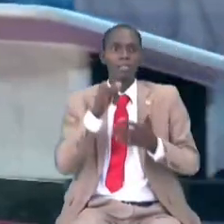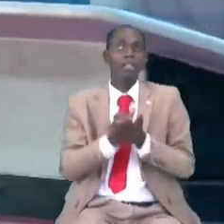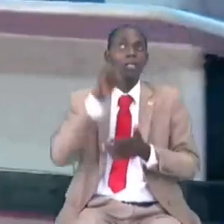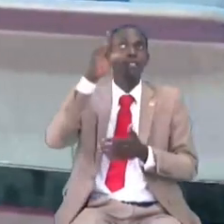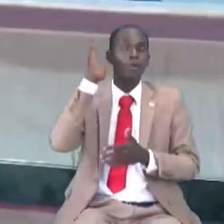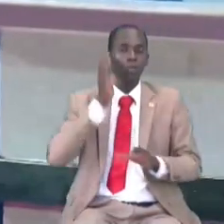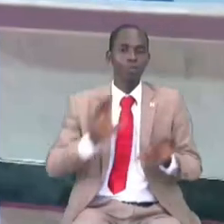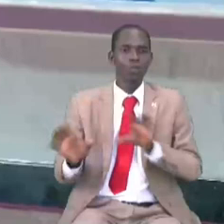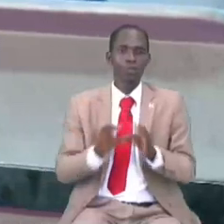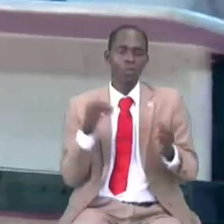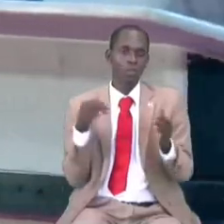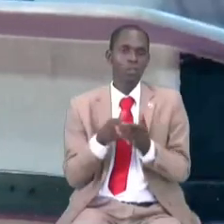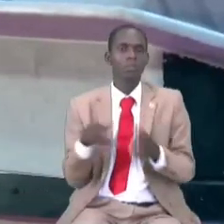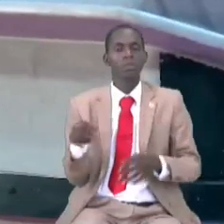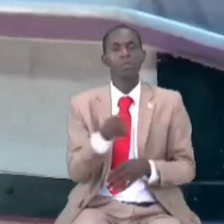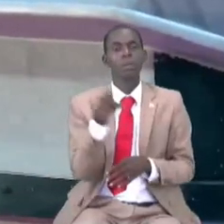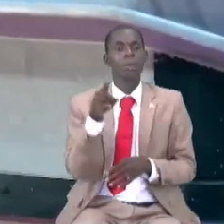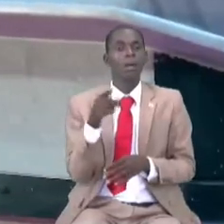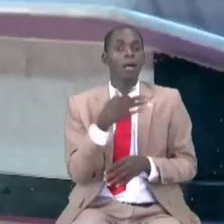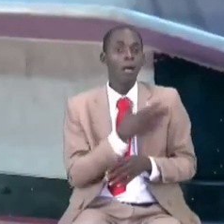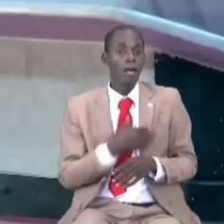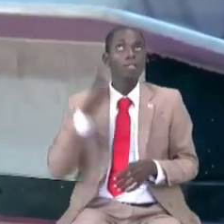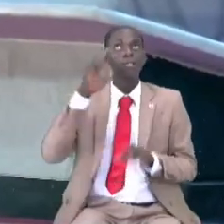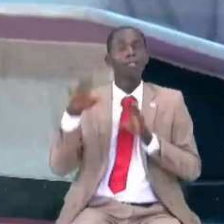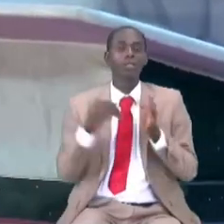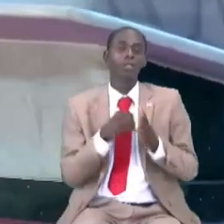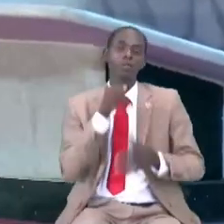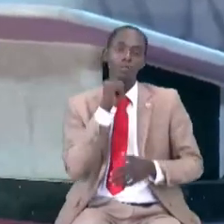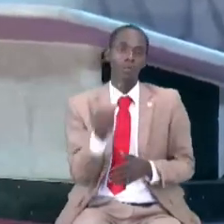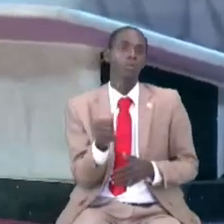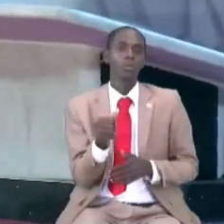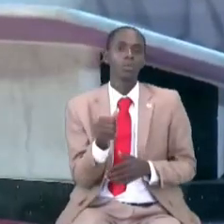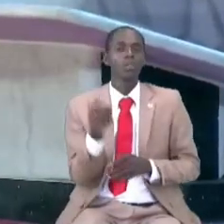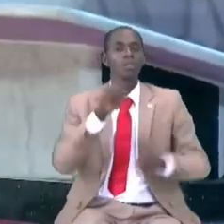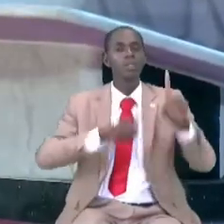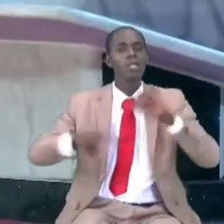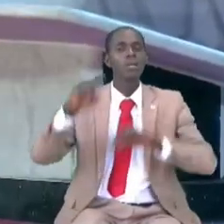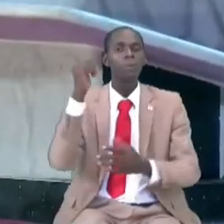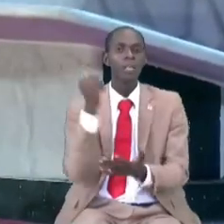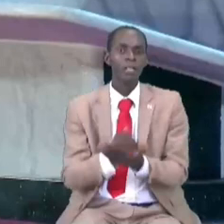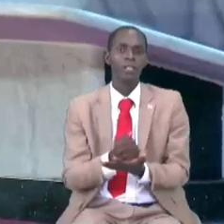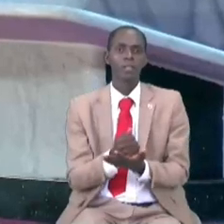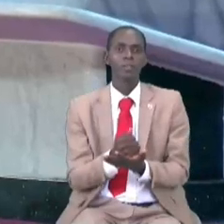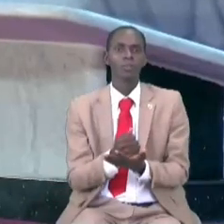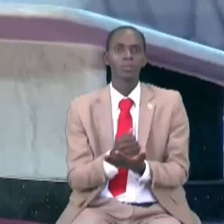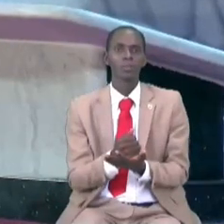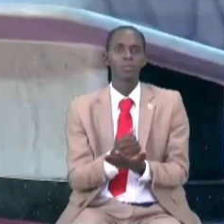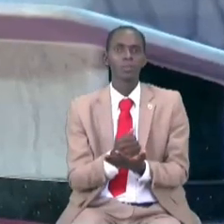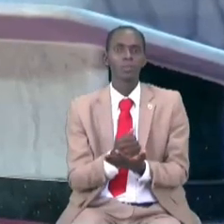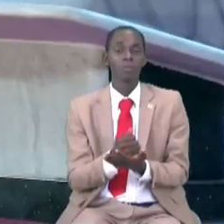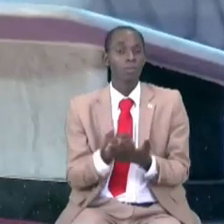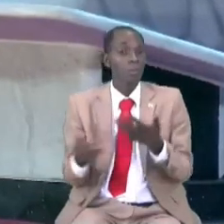Dis Amen. tout ce qui a été prononcé contre